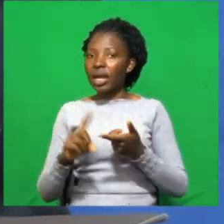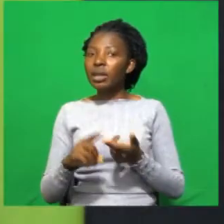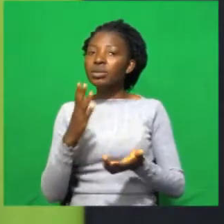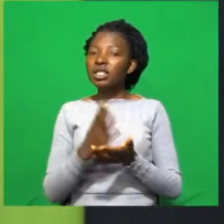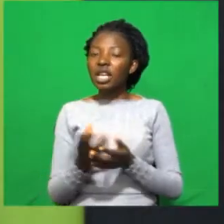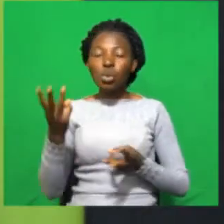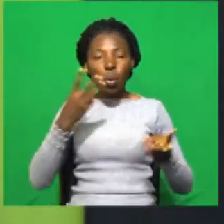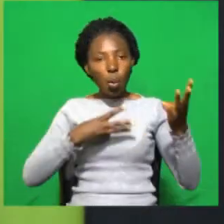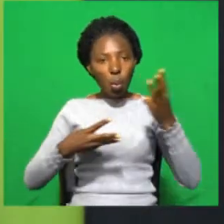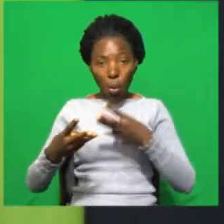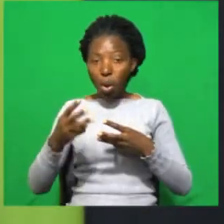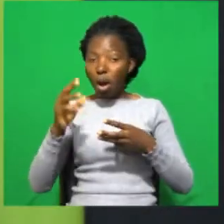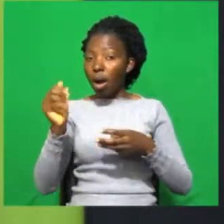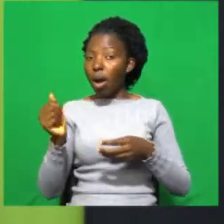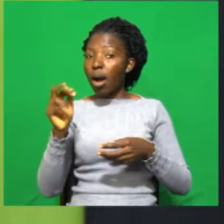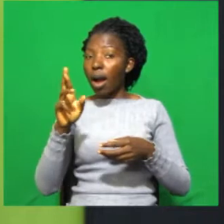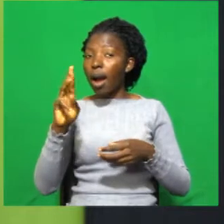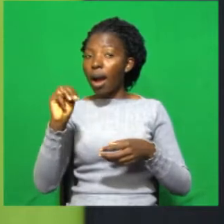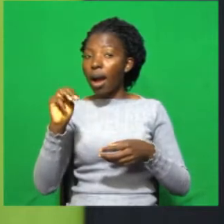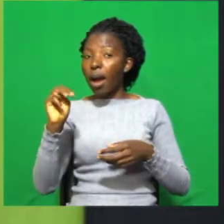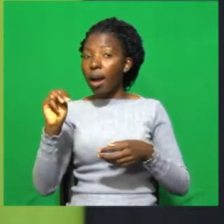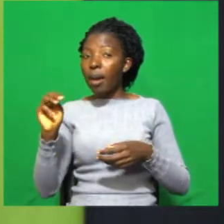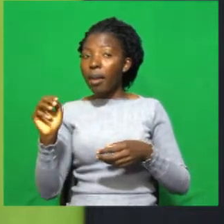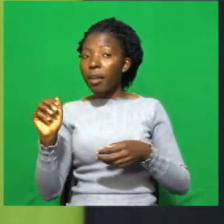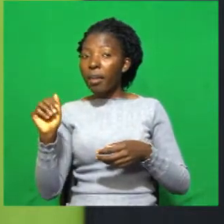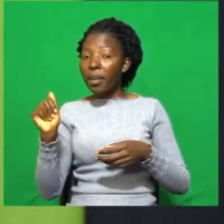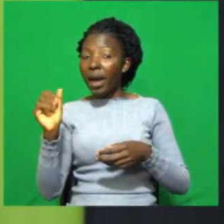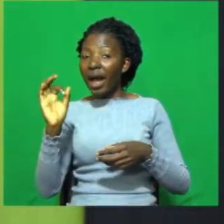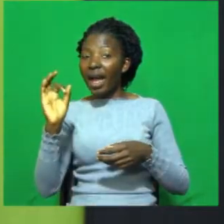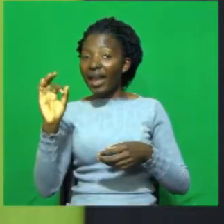hondo yeArmageddon. Russia